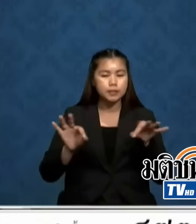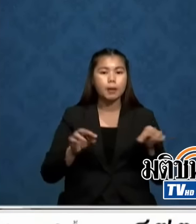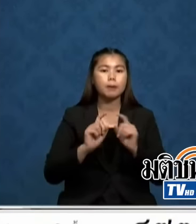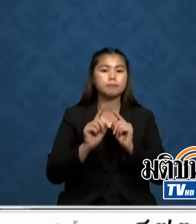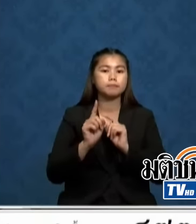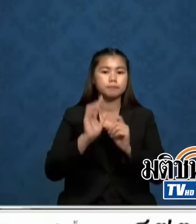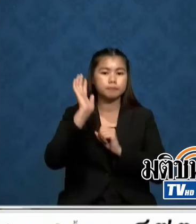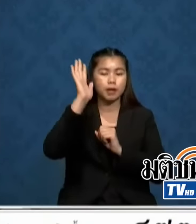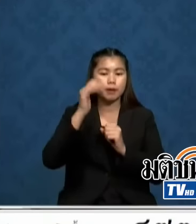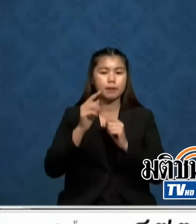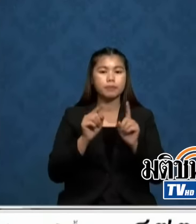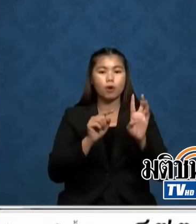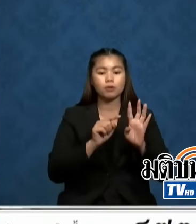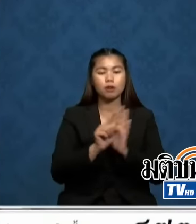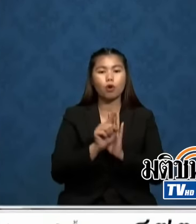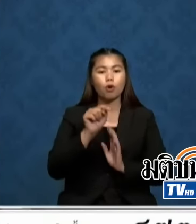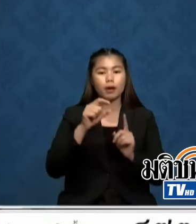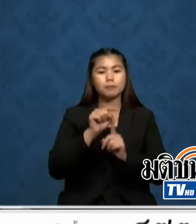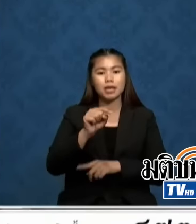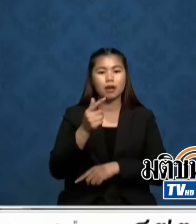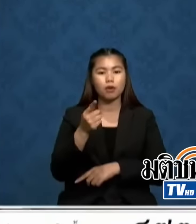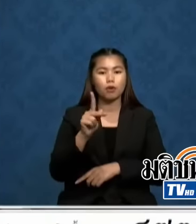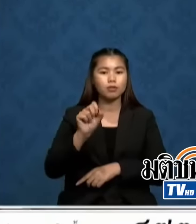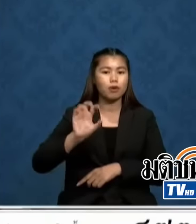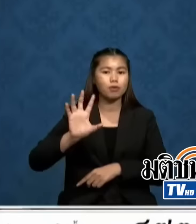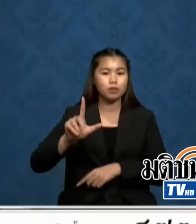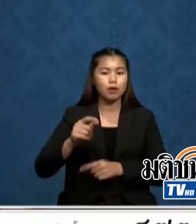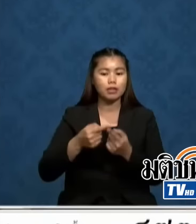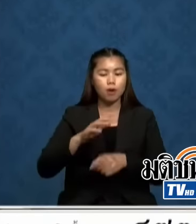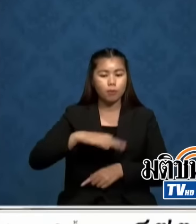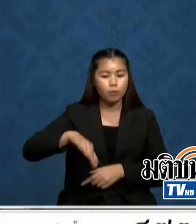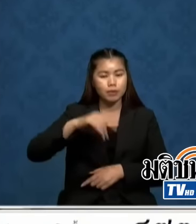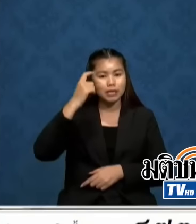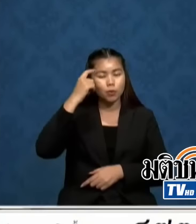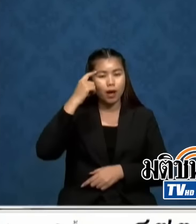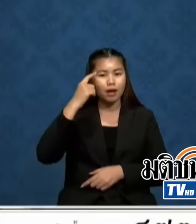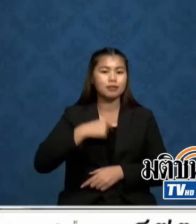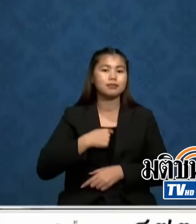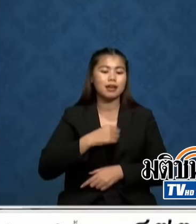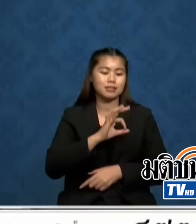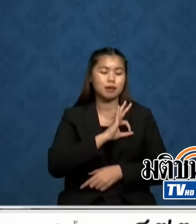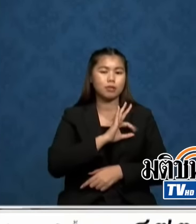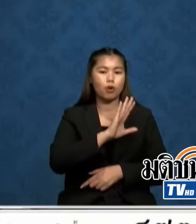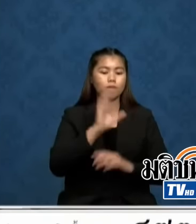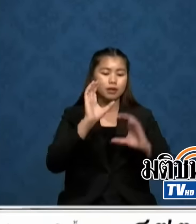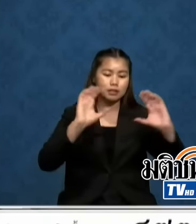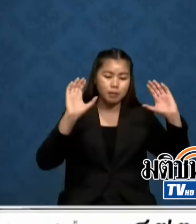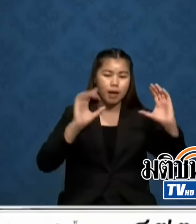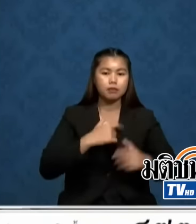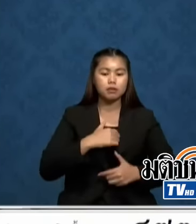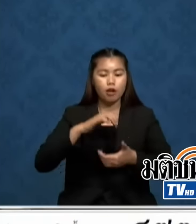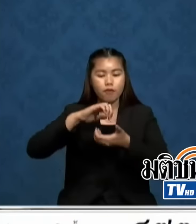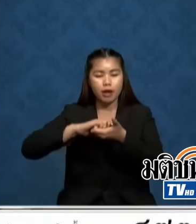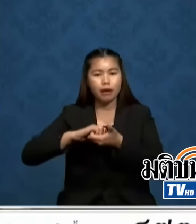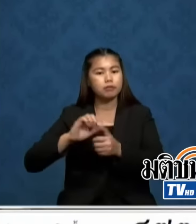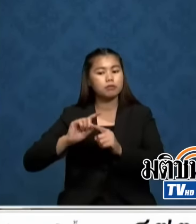ที่4/2559จากนี้จะมีผมเชื่อว่าจะมีเพื่อนสมาชิกจากทางฝั่งรัฐบาลพรรคร่วมฝ่ายค้านและจากพรรคประชา